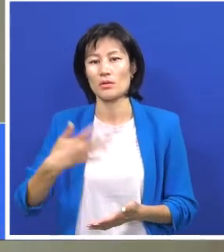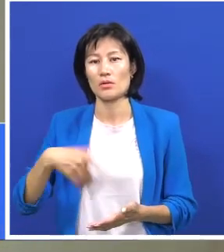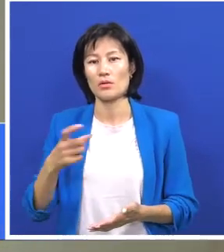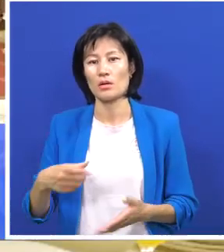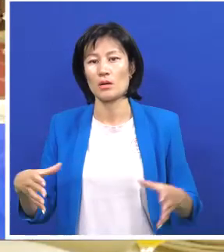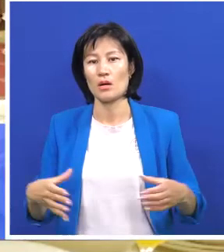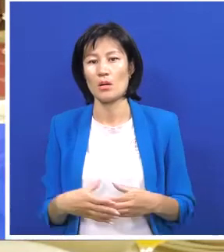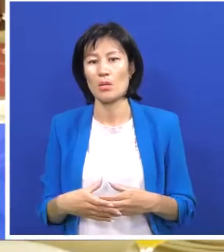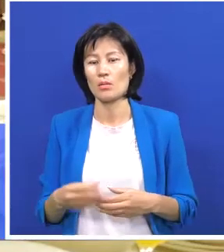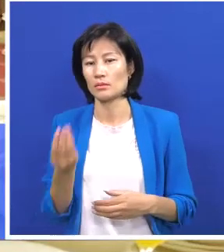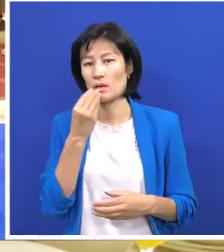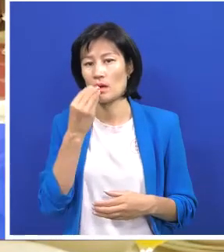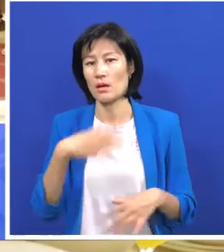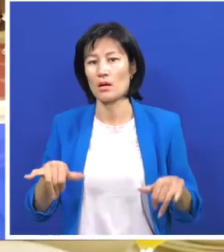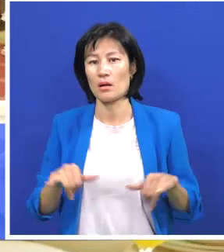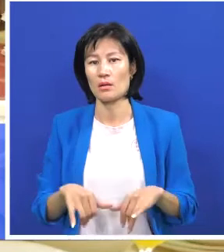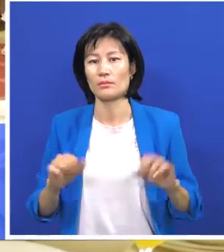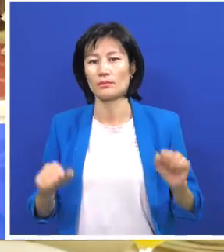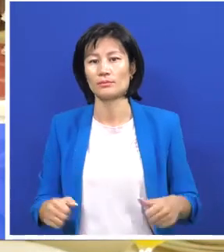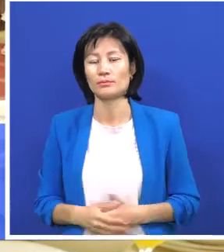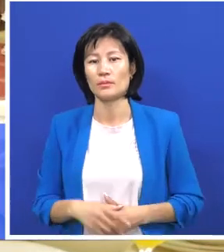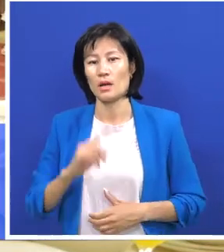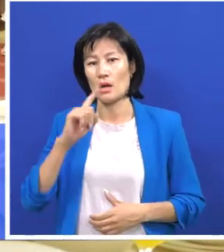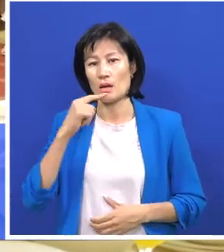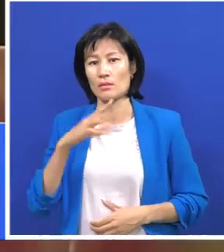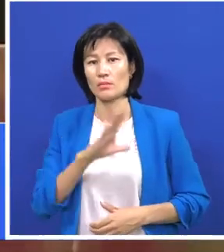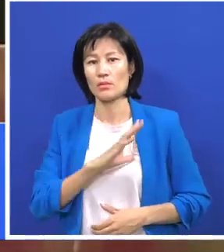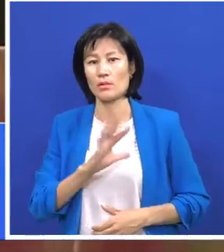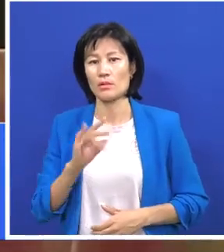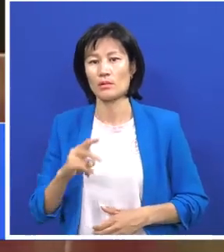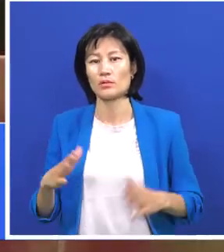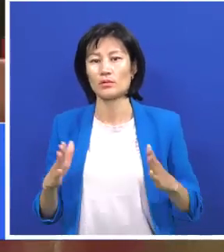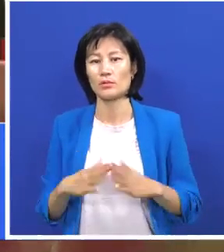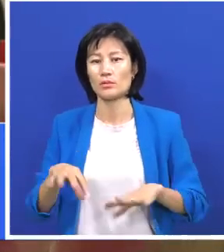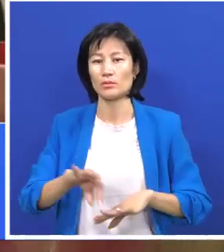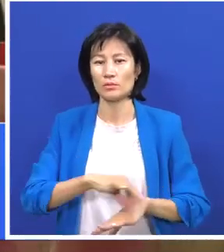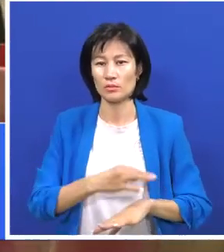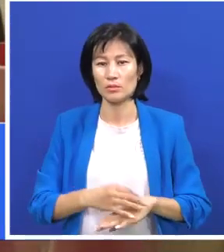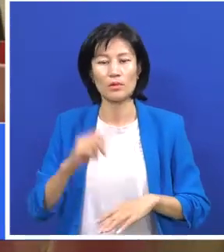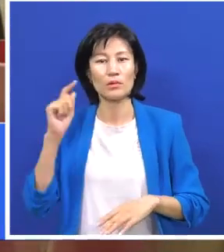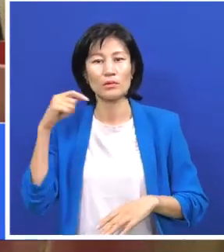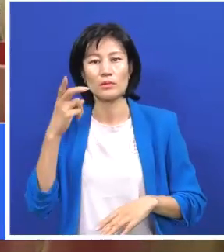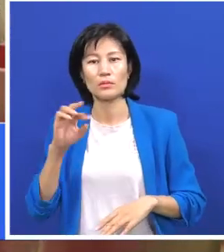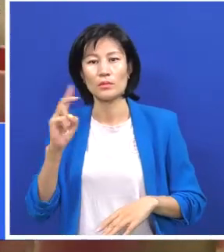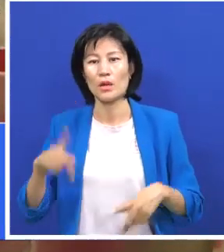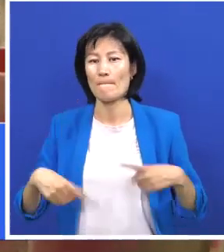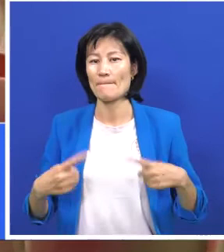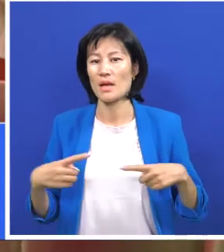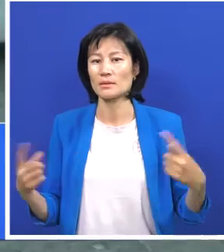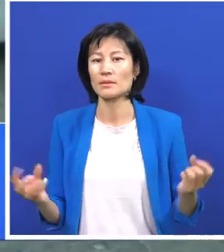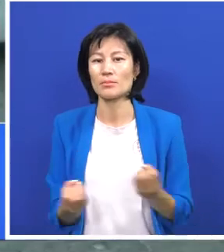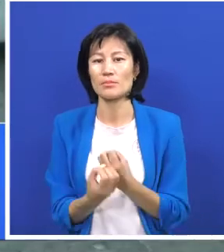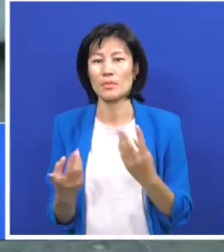адамға дейін қоғамдық тамақтанатын орындарға ғана рұқсат етілгендігі айтылған болатын. Ал үйлену той, туған күн, бесік той және тағы басқа